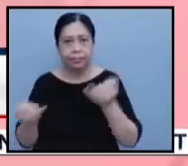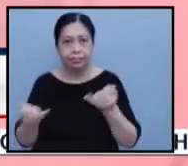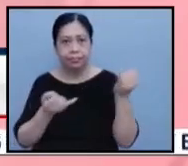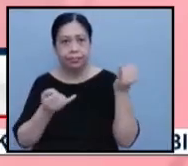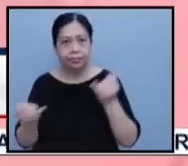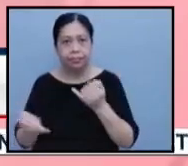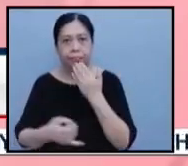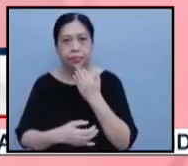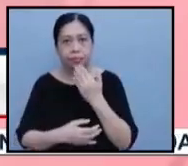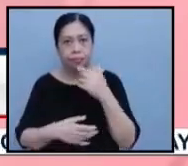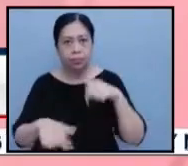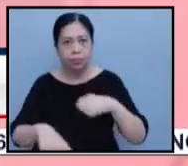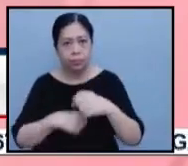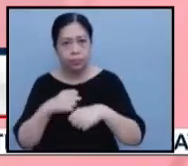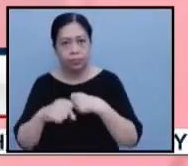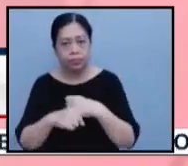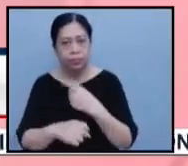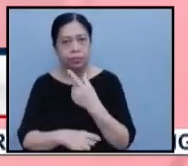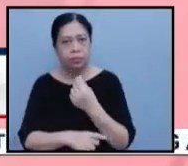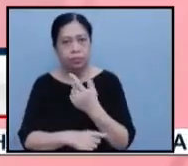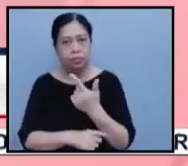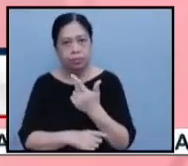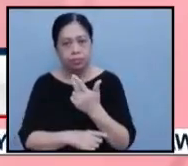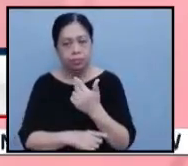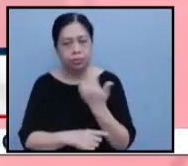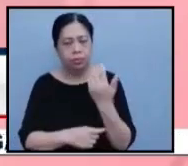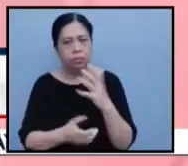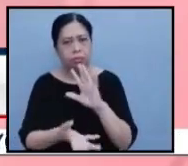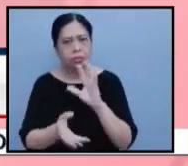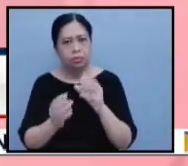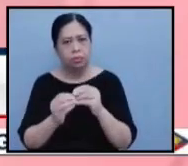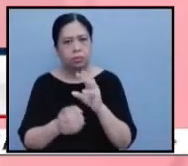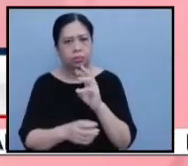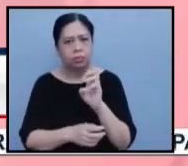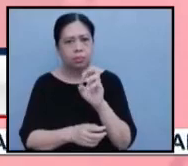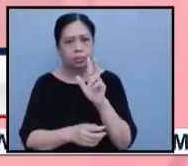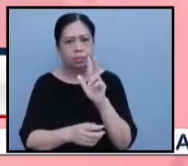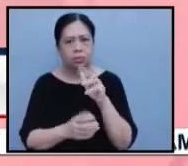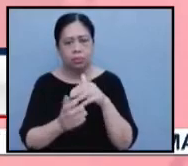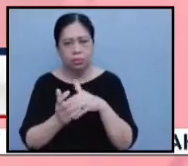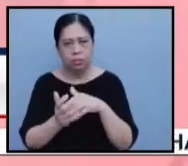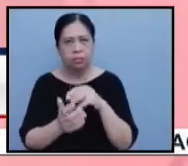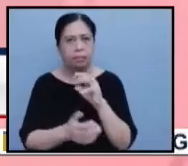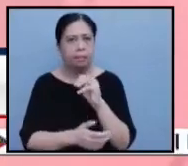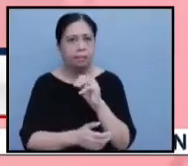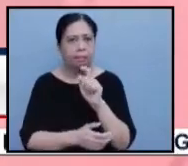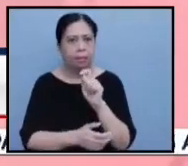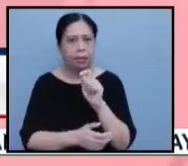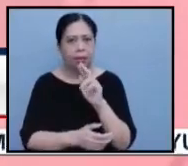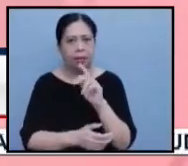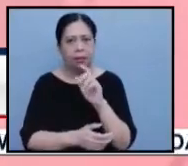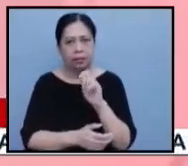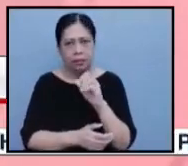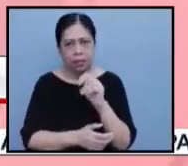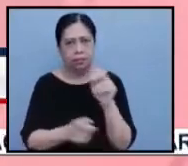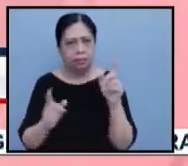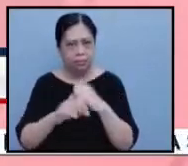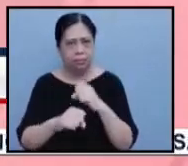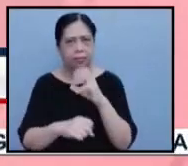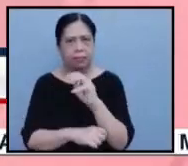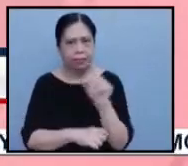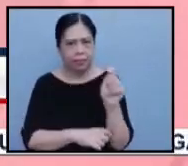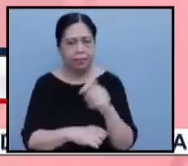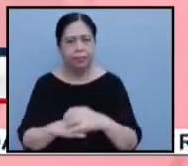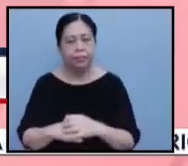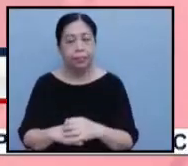ngayong 2023 naabot sa 600,000 metric TS sa ngayon po yyung ah stock